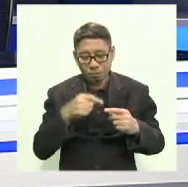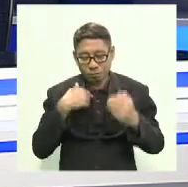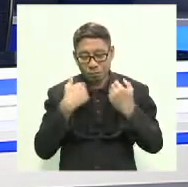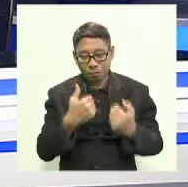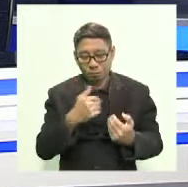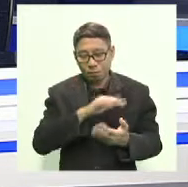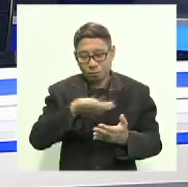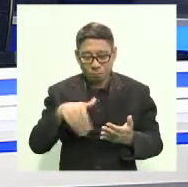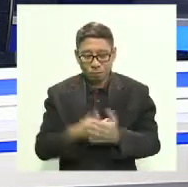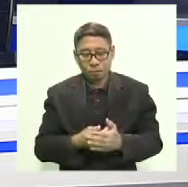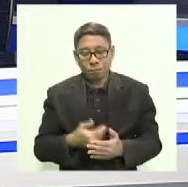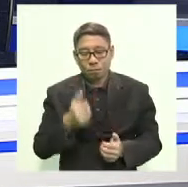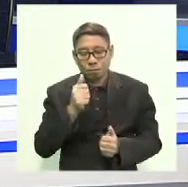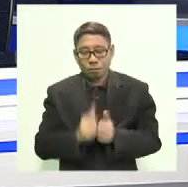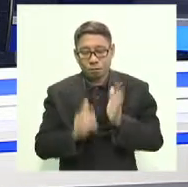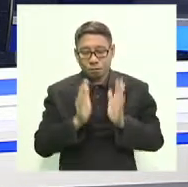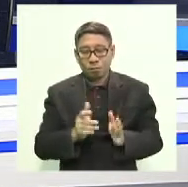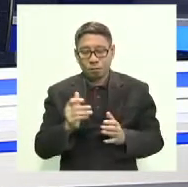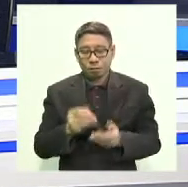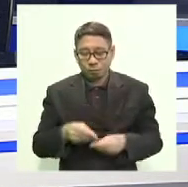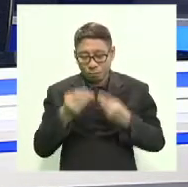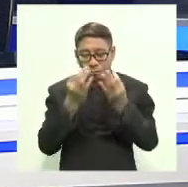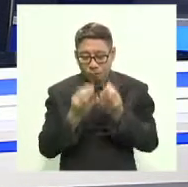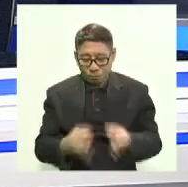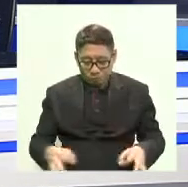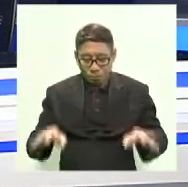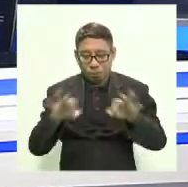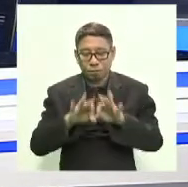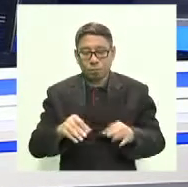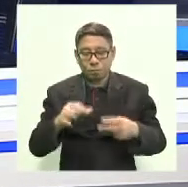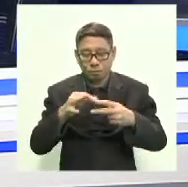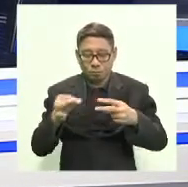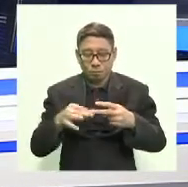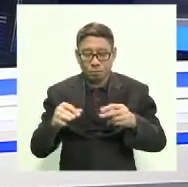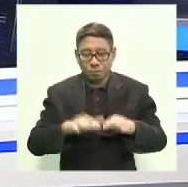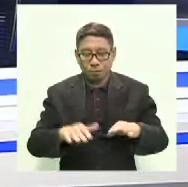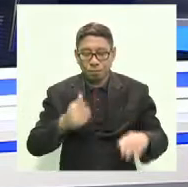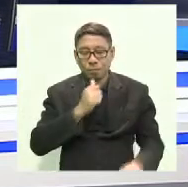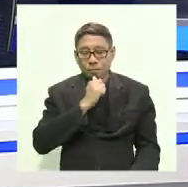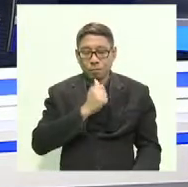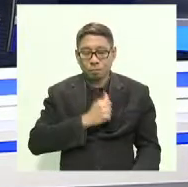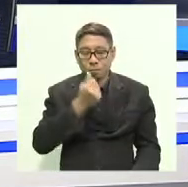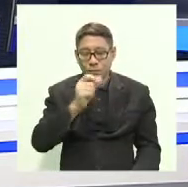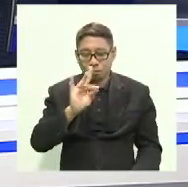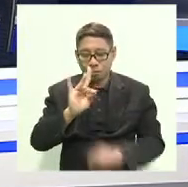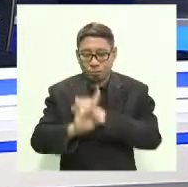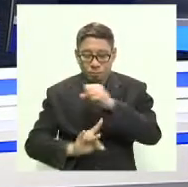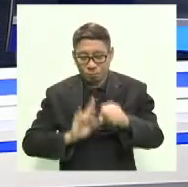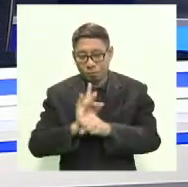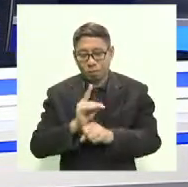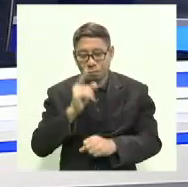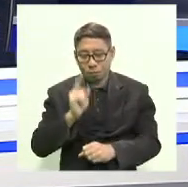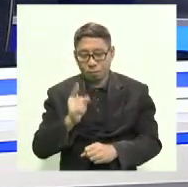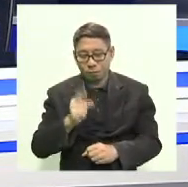มดก็ถือว่ามีความสำคัญมาก ต้องให้ความสำคัญมากๆนะครับเพราะว่าเป็นคะแนนเสียงเด็ก18อายุ18จริงๆเ